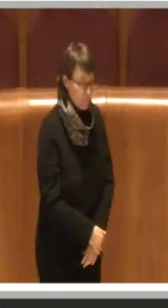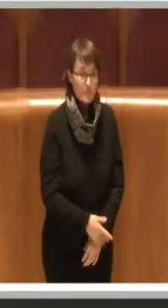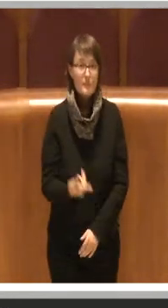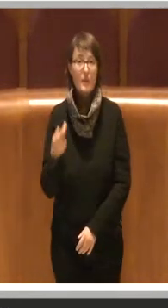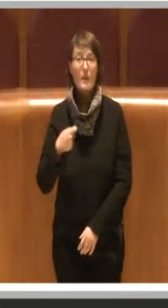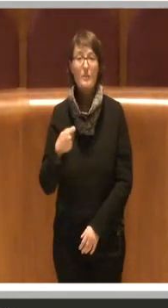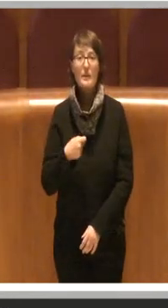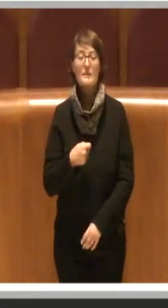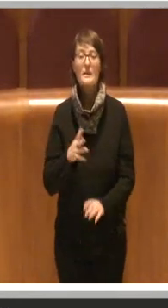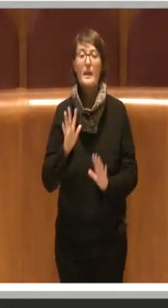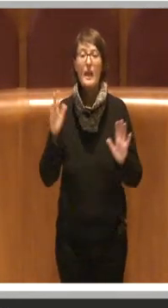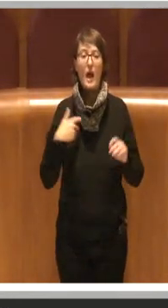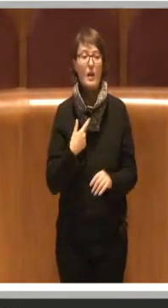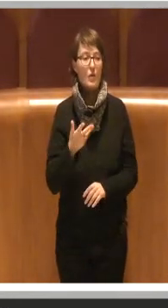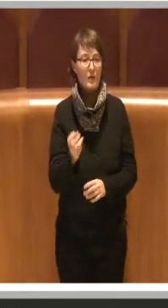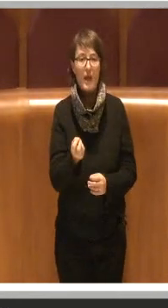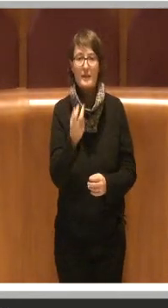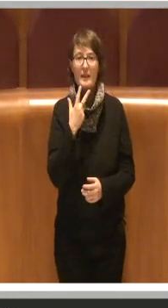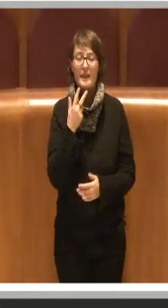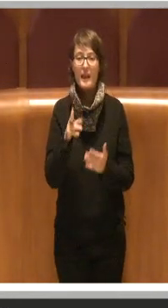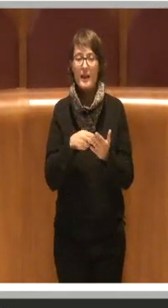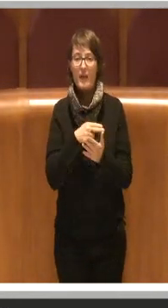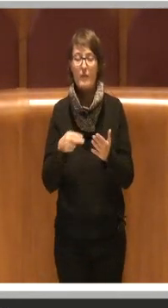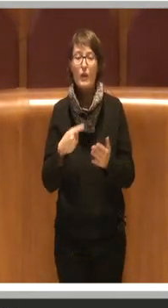Allora, iniziamo con le dichiarazioni di voto da parte di chi ha avuto